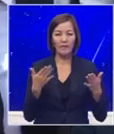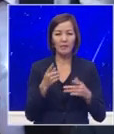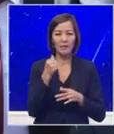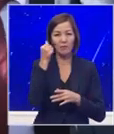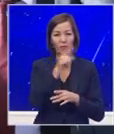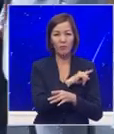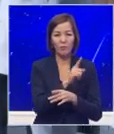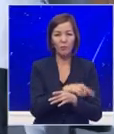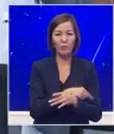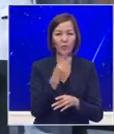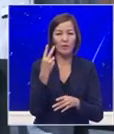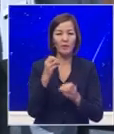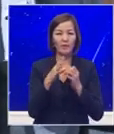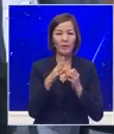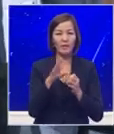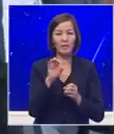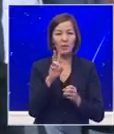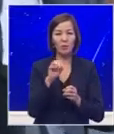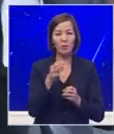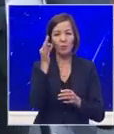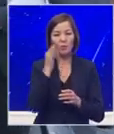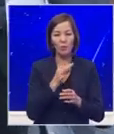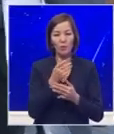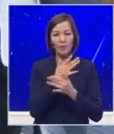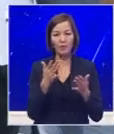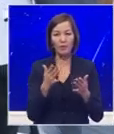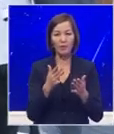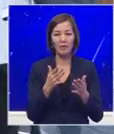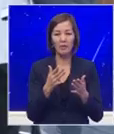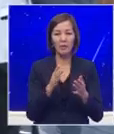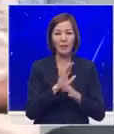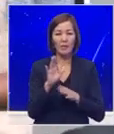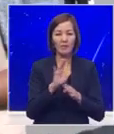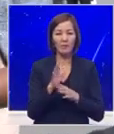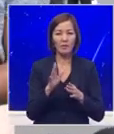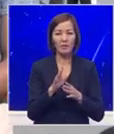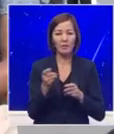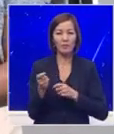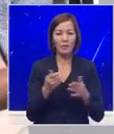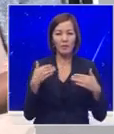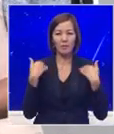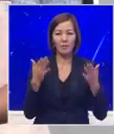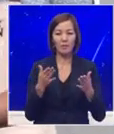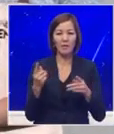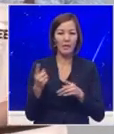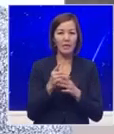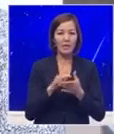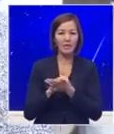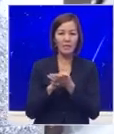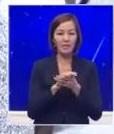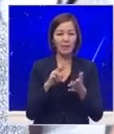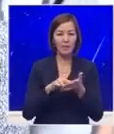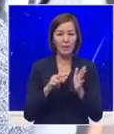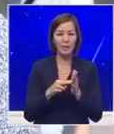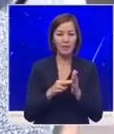годовая мощность составляет более 15 тонн меда и его производных продуктов Марат султангазиев предложил создать единый план для